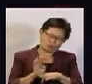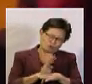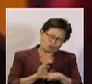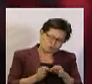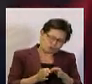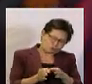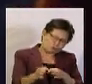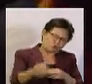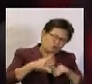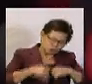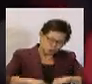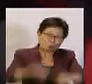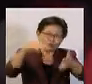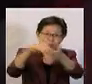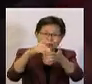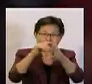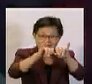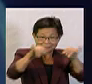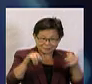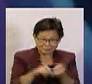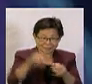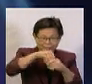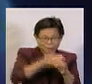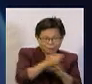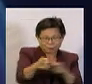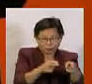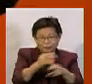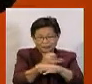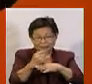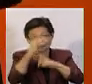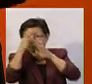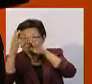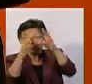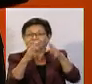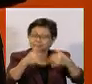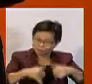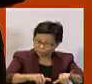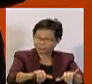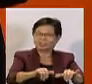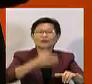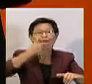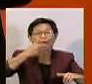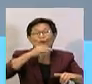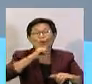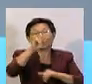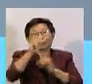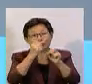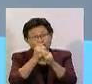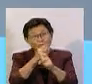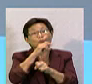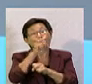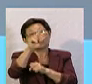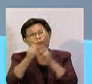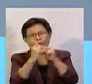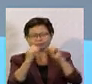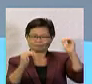melanjutkan pelajaran di peringkat ijazah sarjana muda di dalam bidang pengurusan industri kreatif, anak muda berusia 22 tahun ini mampu